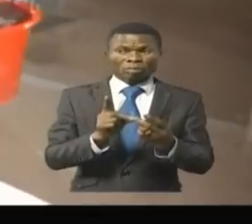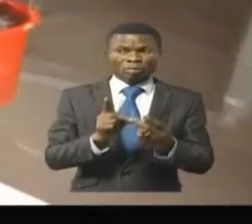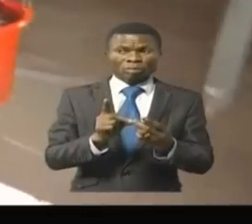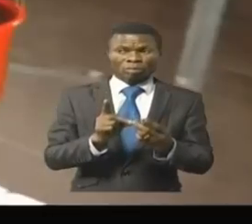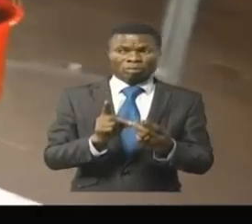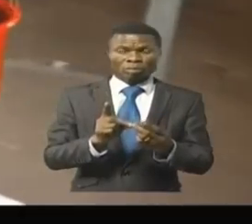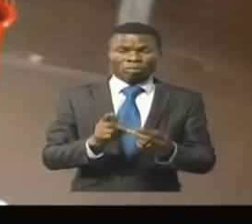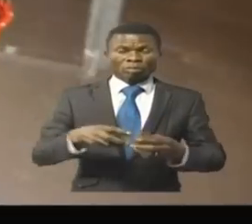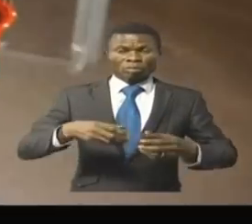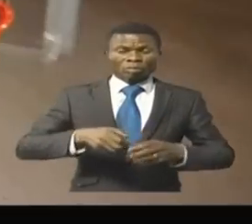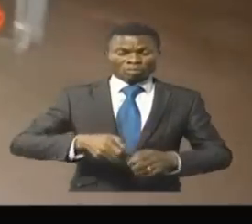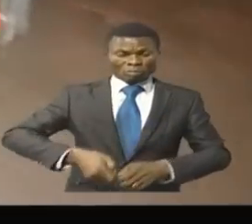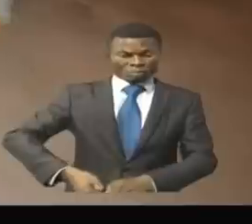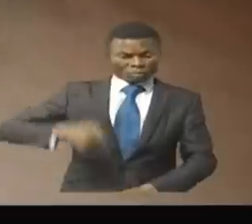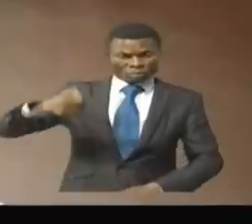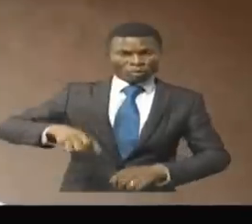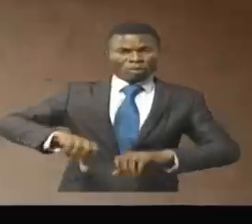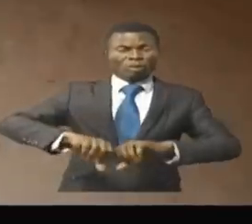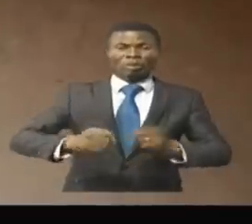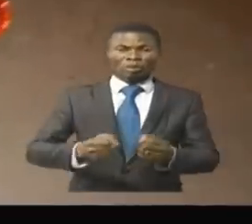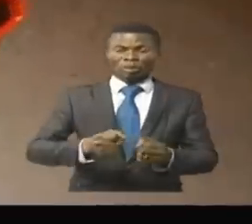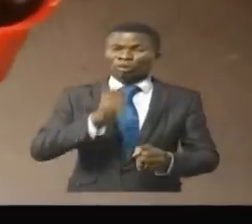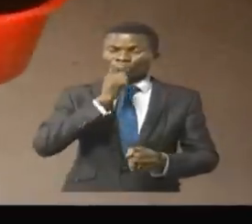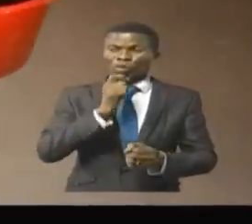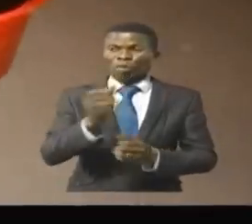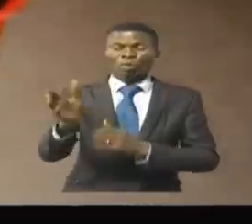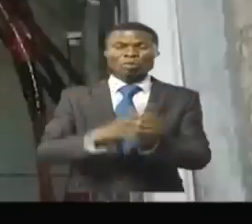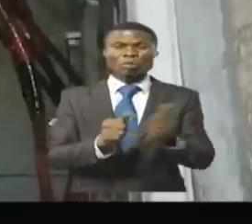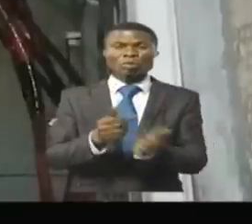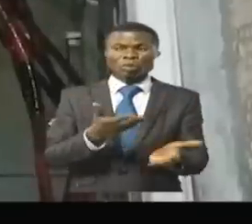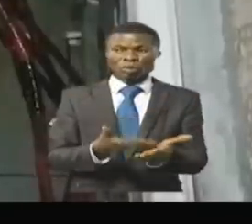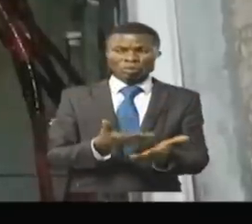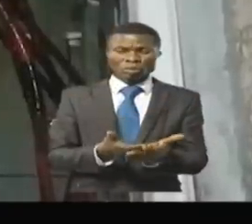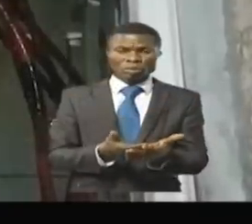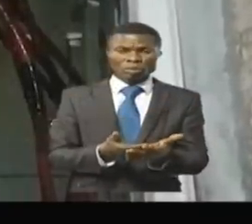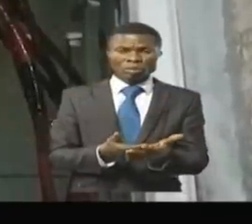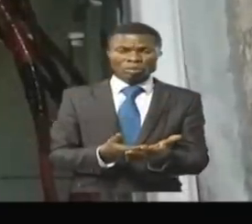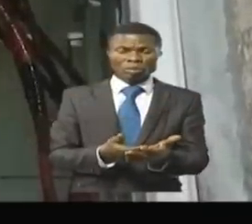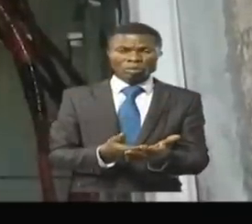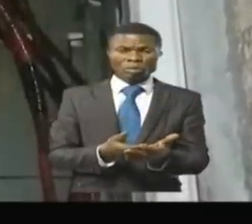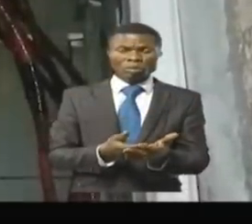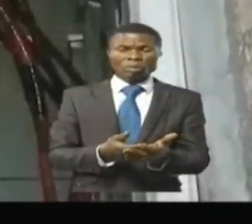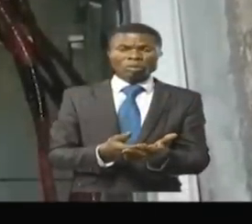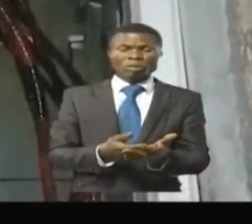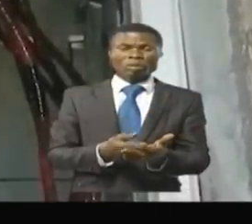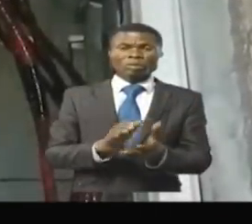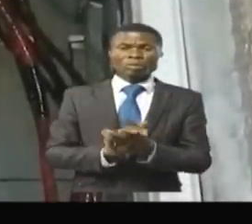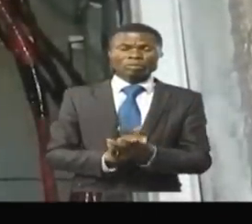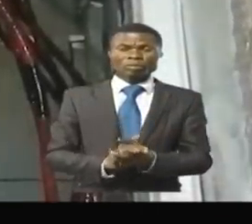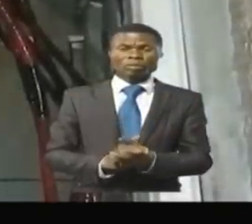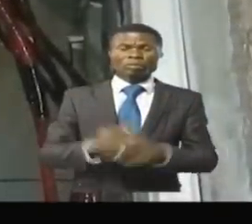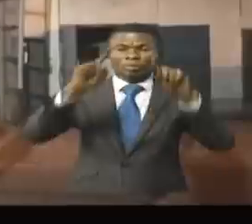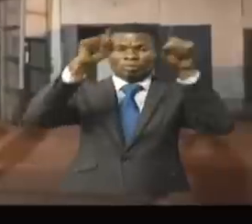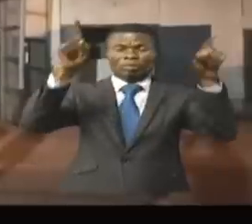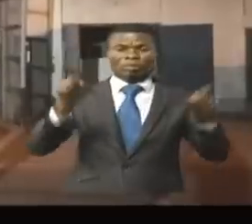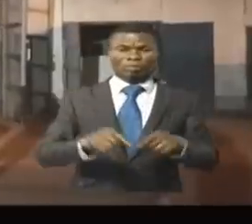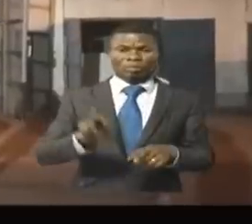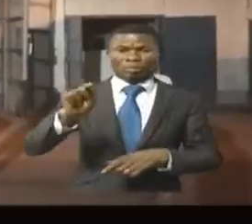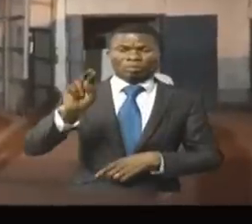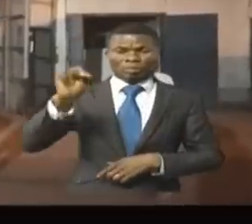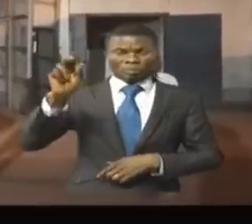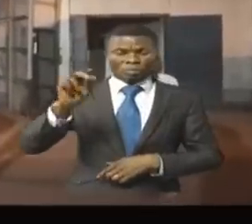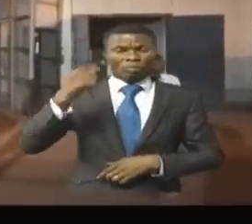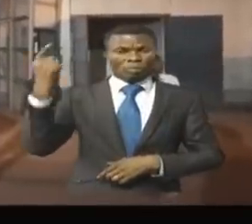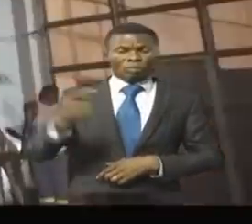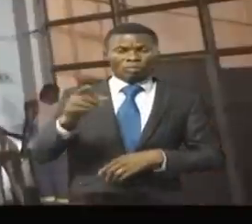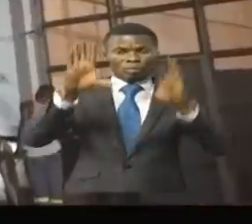de voir son transformateur être endommagé et l'antenne de la RTNC pourra à tout